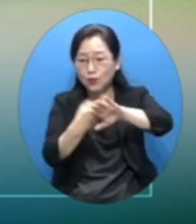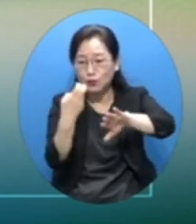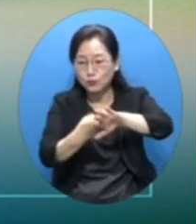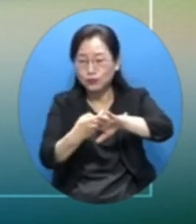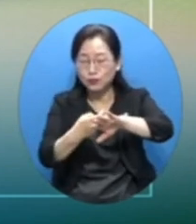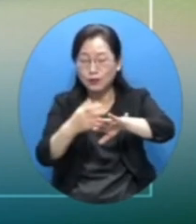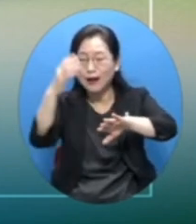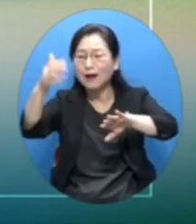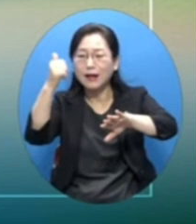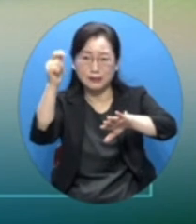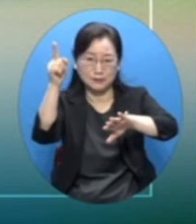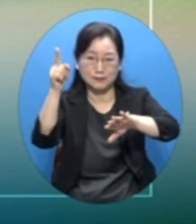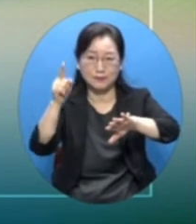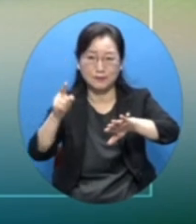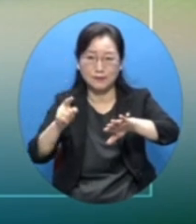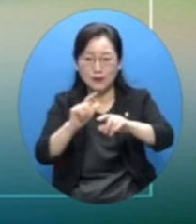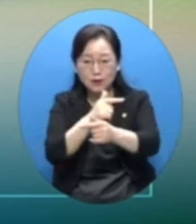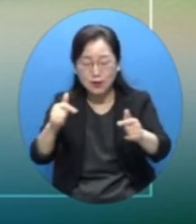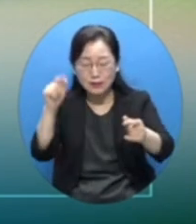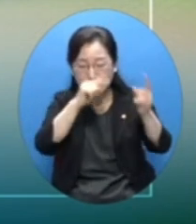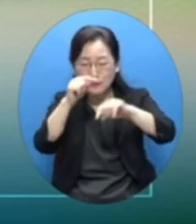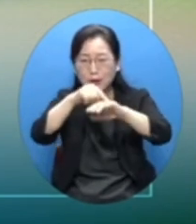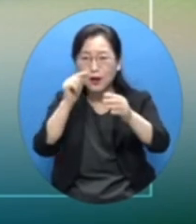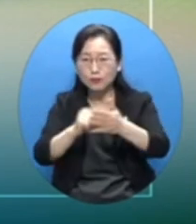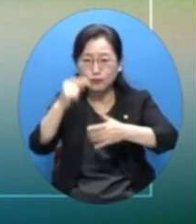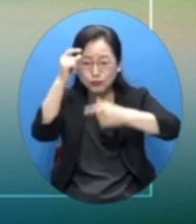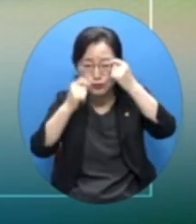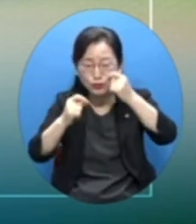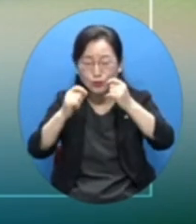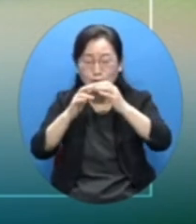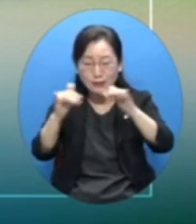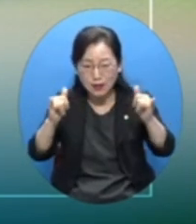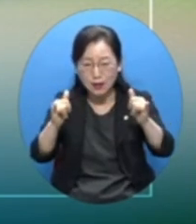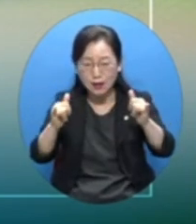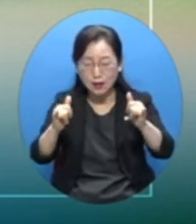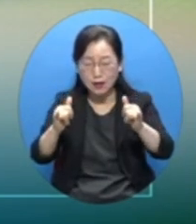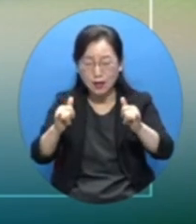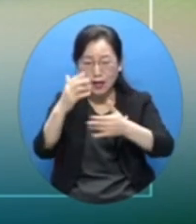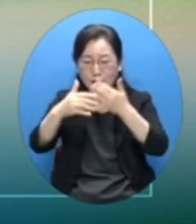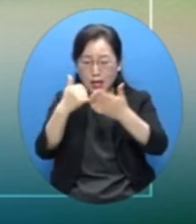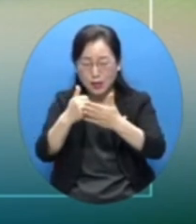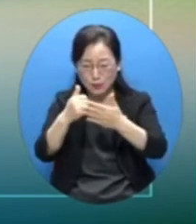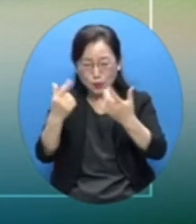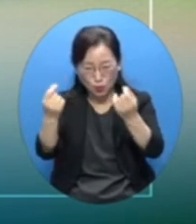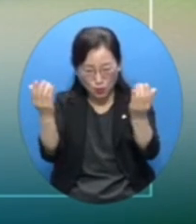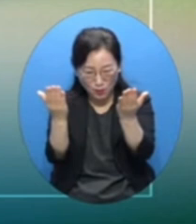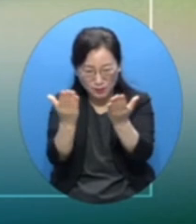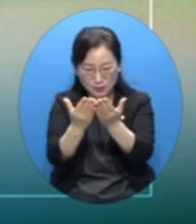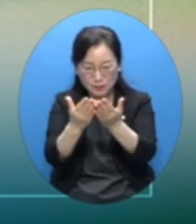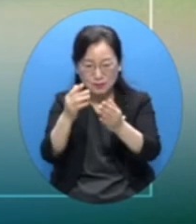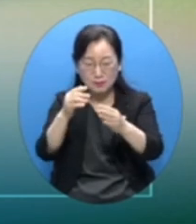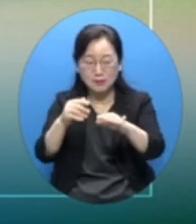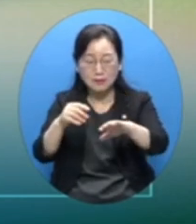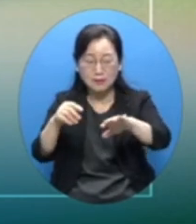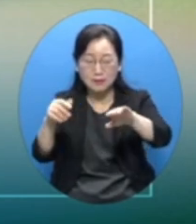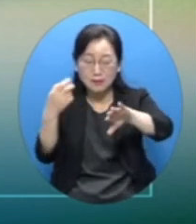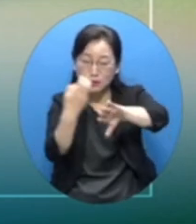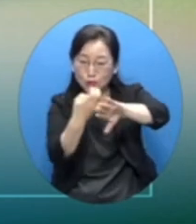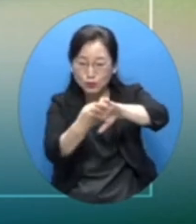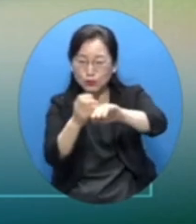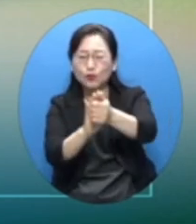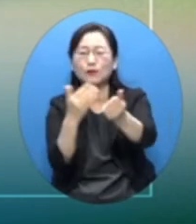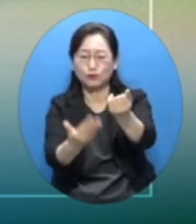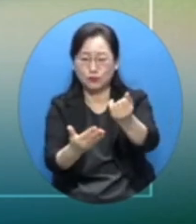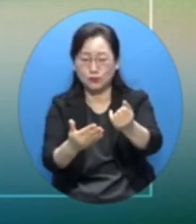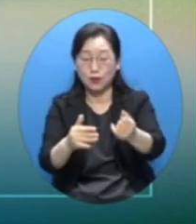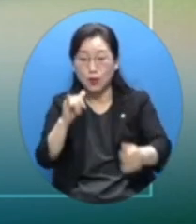하나님께서 여러 가지 상한 마음으로 울고 있는 사람들에게 동일한 손길로 놓고 하시리라 믿는다 중독은 부끄러운 것이